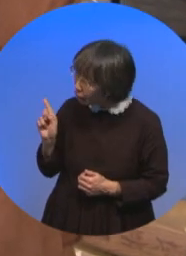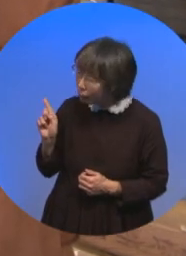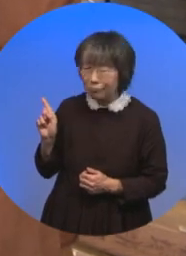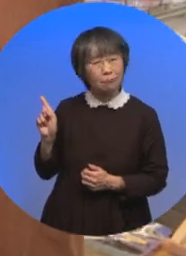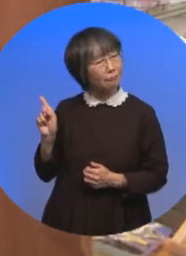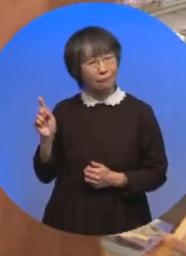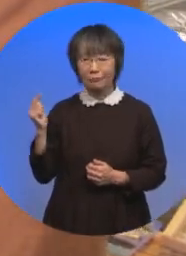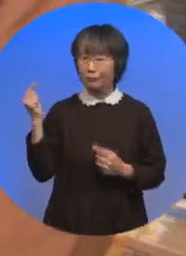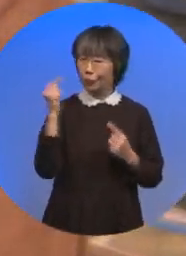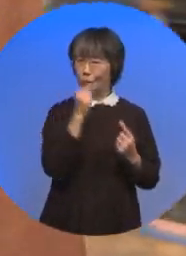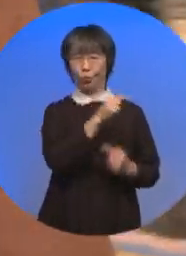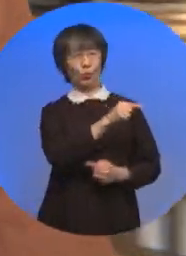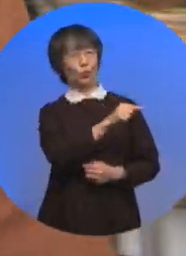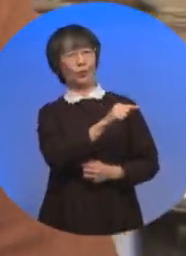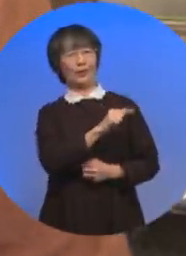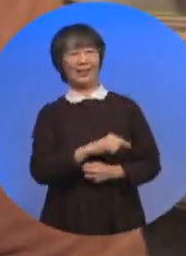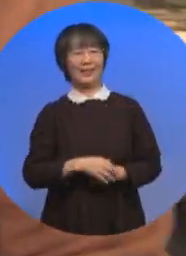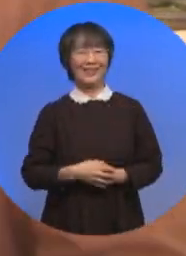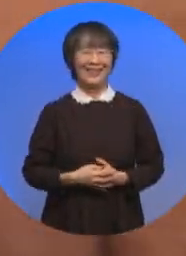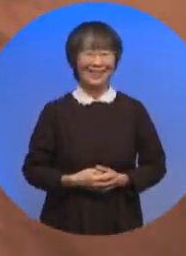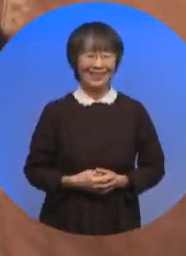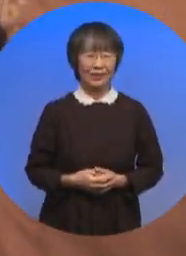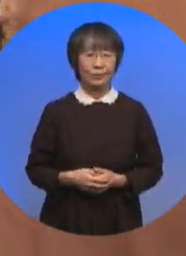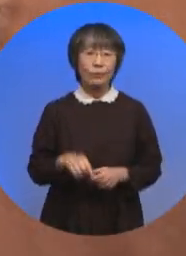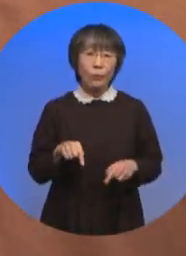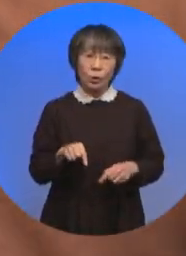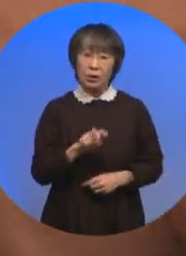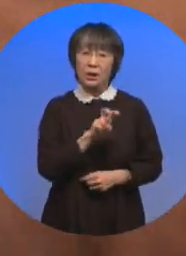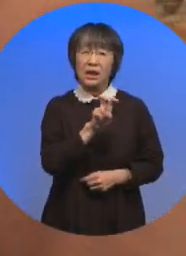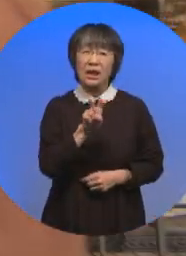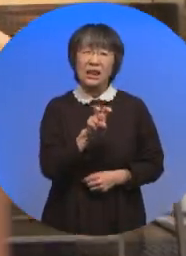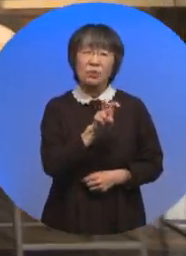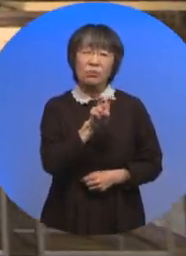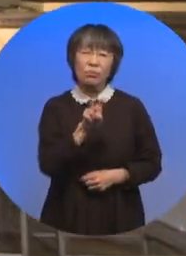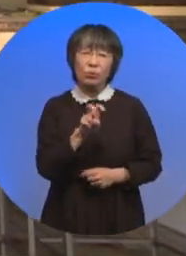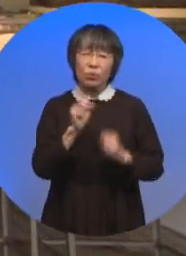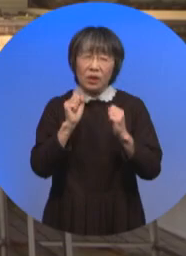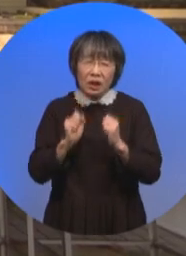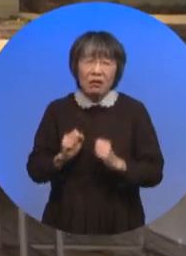たもんね。俺ここ20分くらいおったから、そのおばちゃんたちももう時代変わったなみ